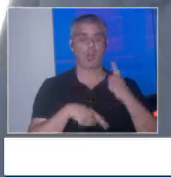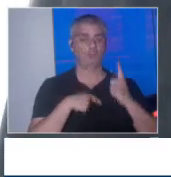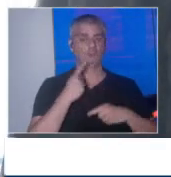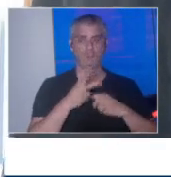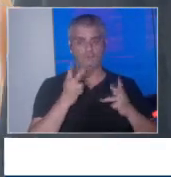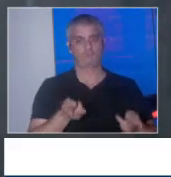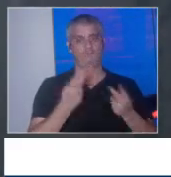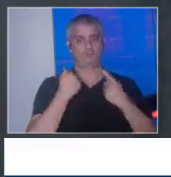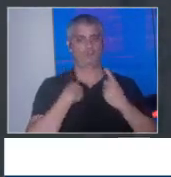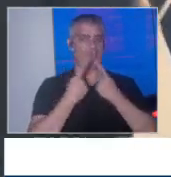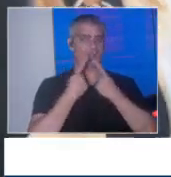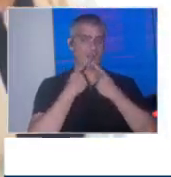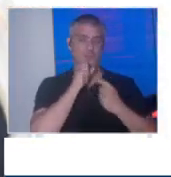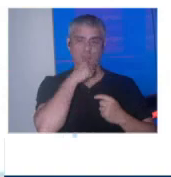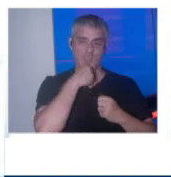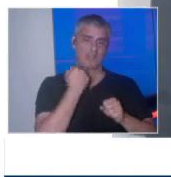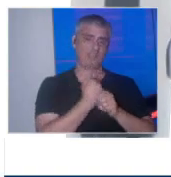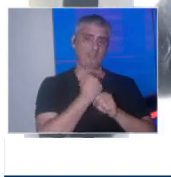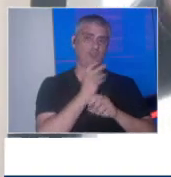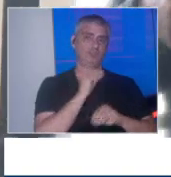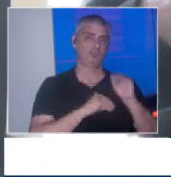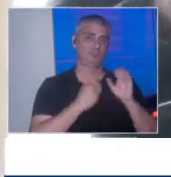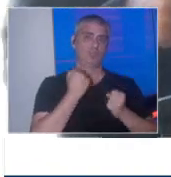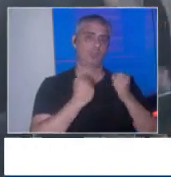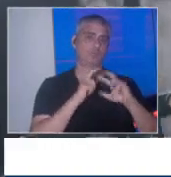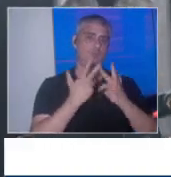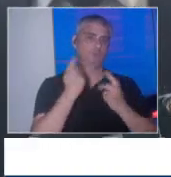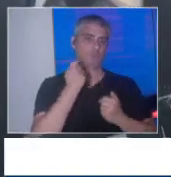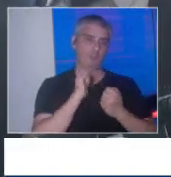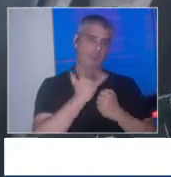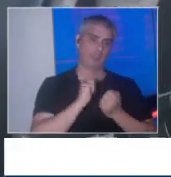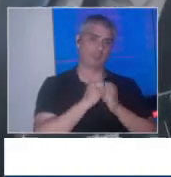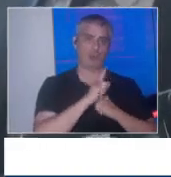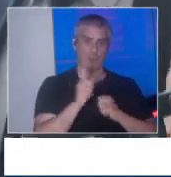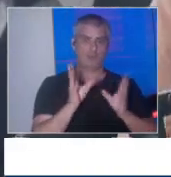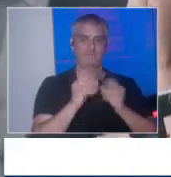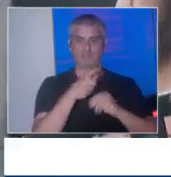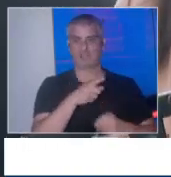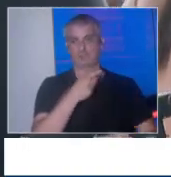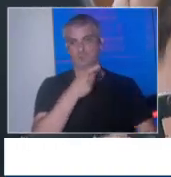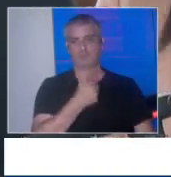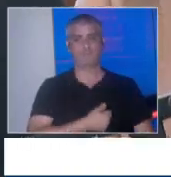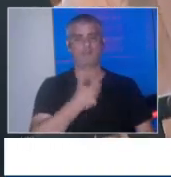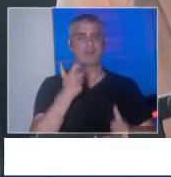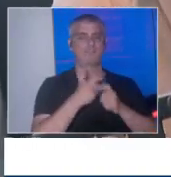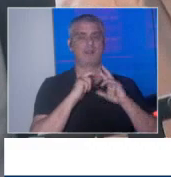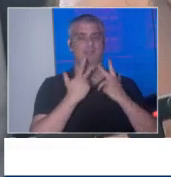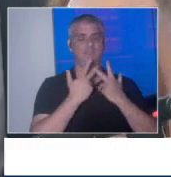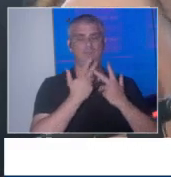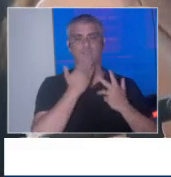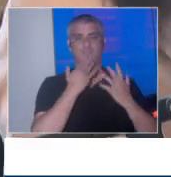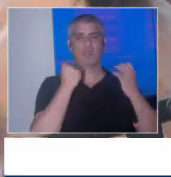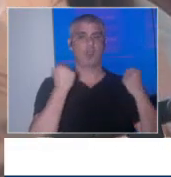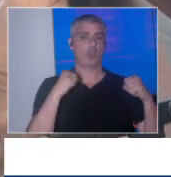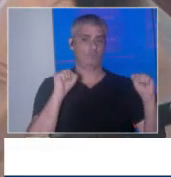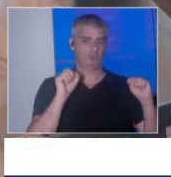זה מחזיר אותנו לדיון העתיק על הפעלת תחבורה ציבורית בשבת, כן או לא. ואיתנו איתי סטט, מנהל המחלקה הציבורית בישראל